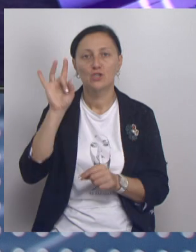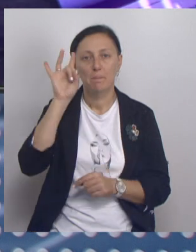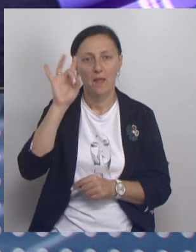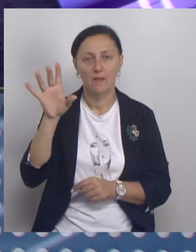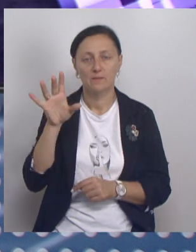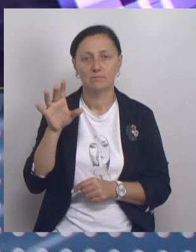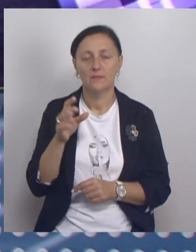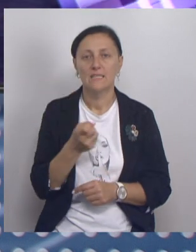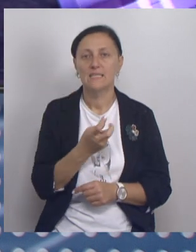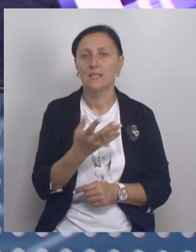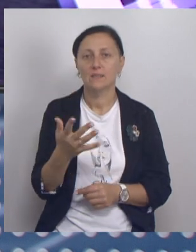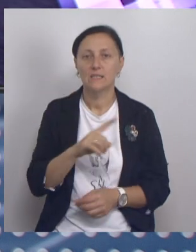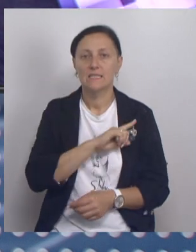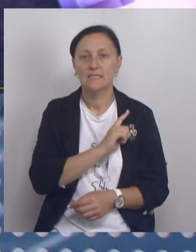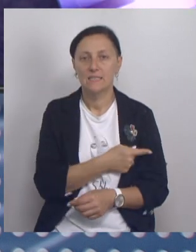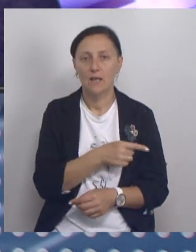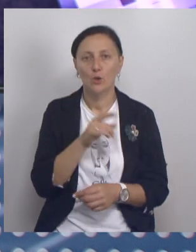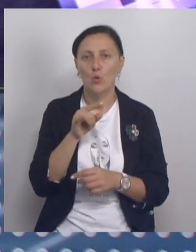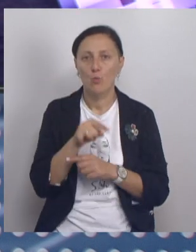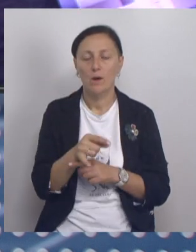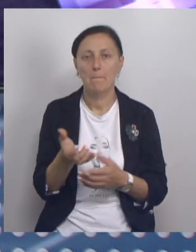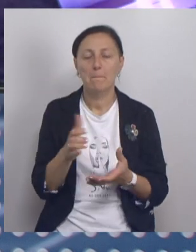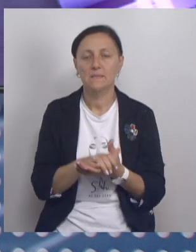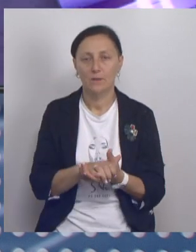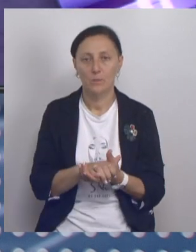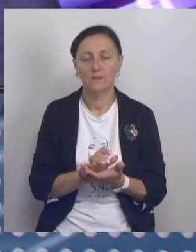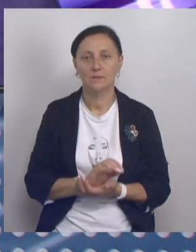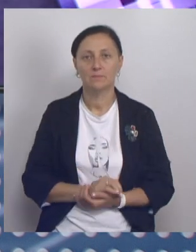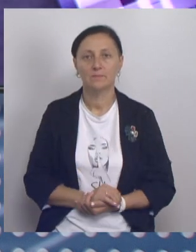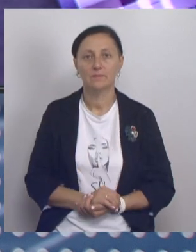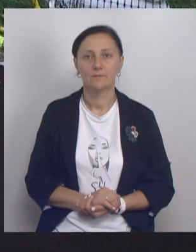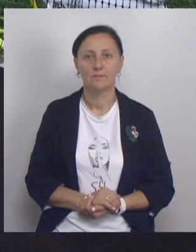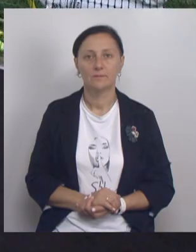С некоторыми из сильных и упорных познакомилась Анастасия Макарова.